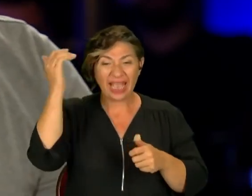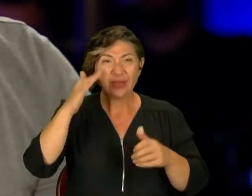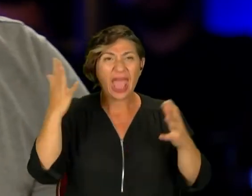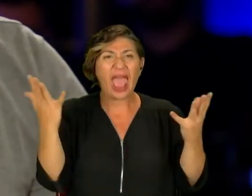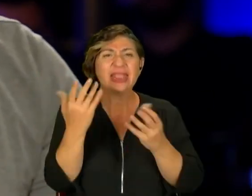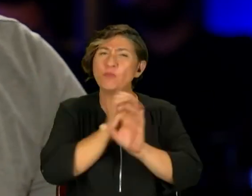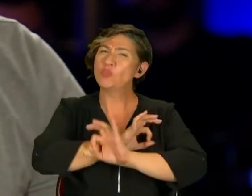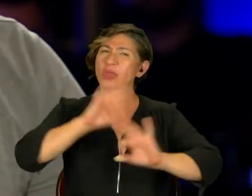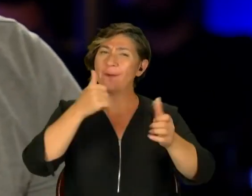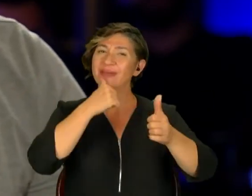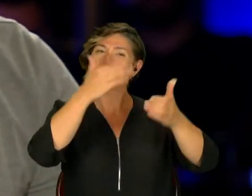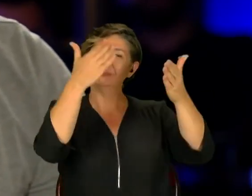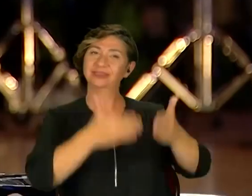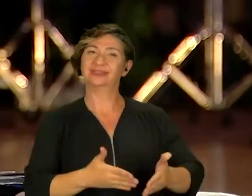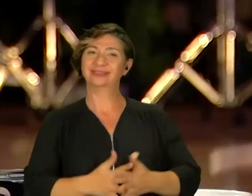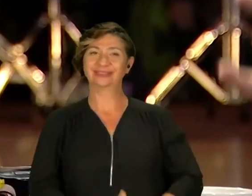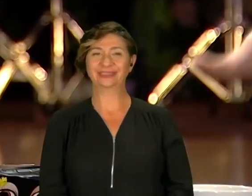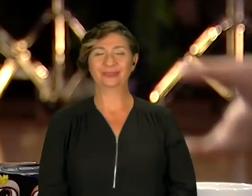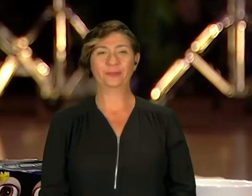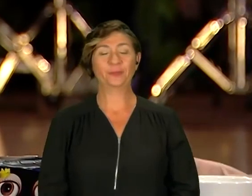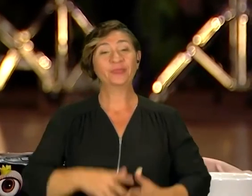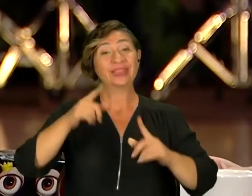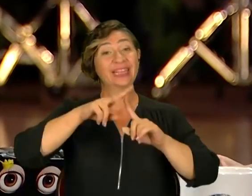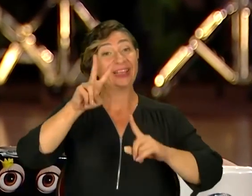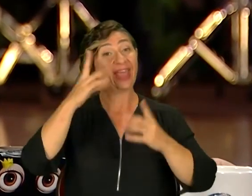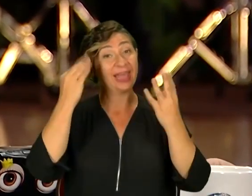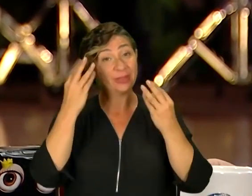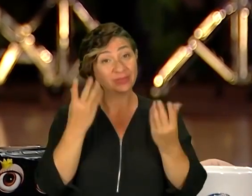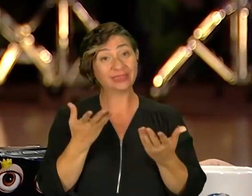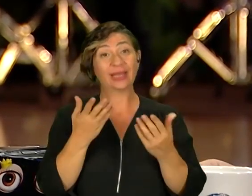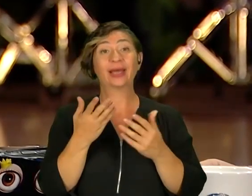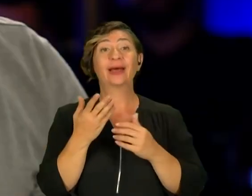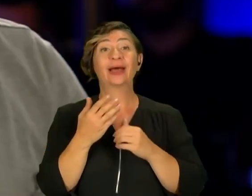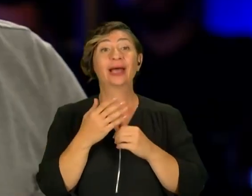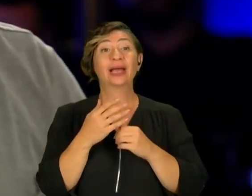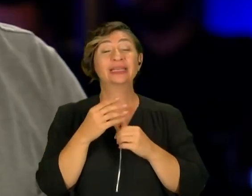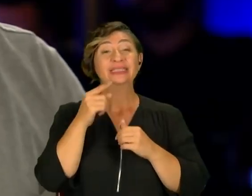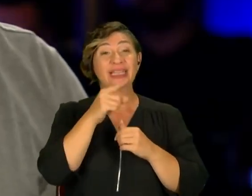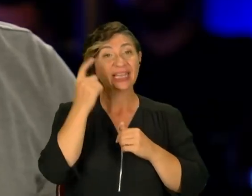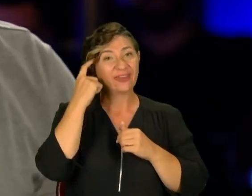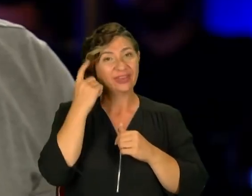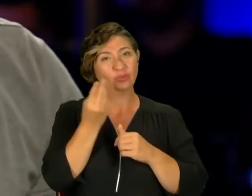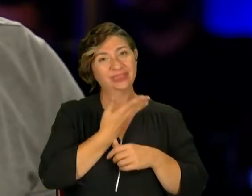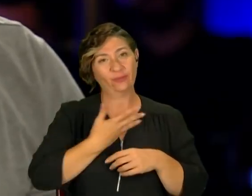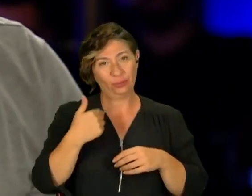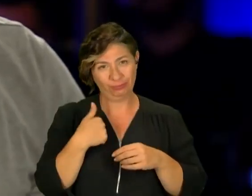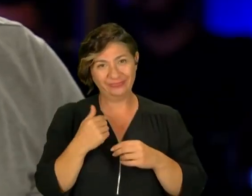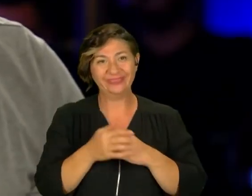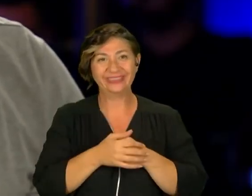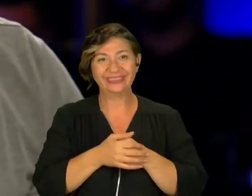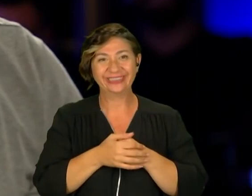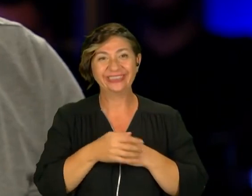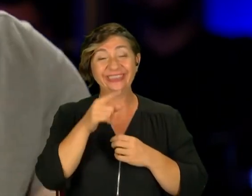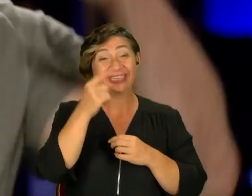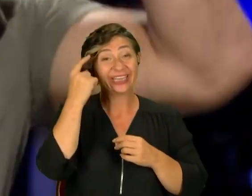en mükemmel insansın. Çok güzel. Medya anlamında olsun, şu çok bu olsun. Senin kafayı çok seviyorum abi. Teşekkür